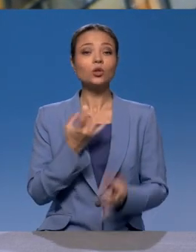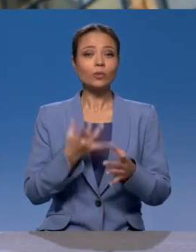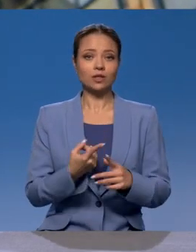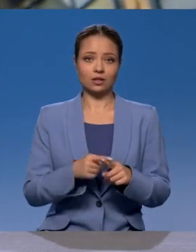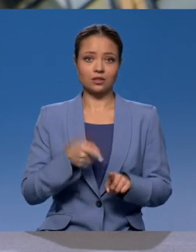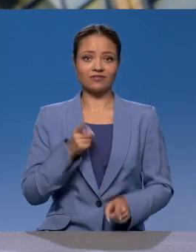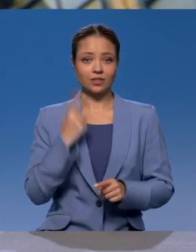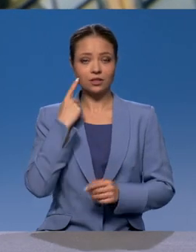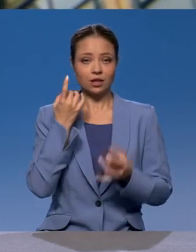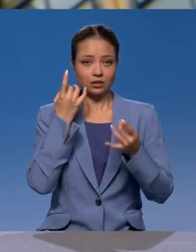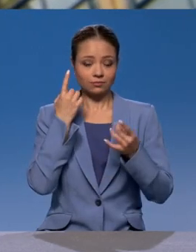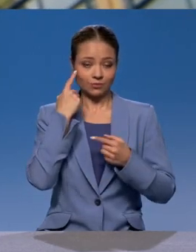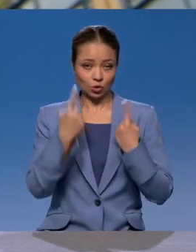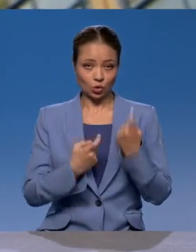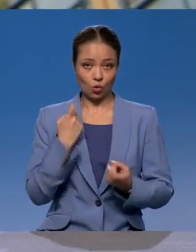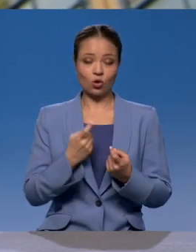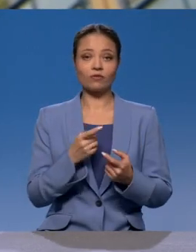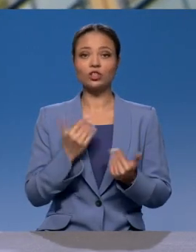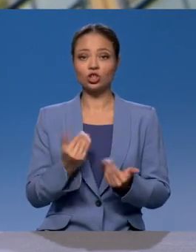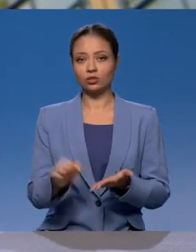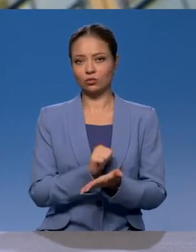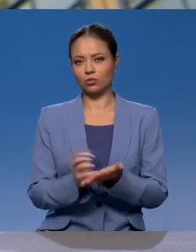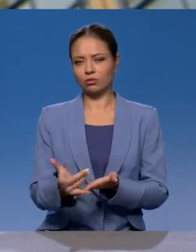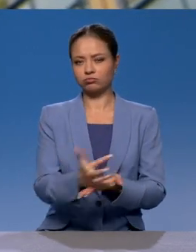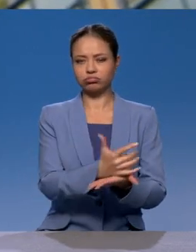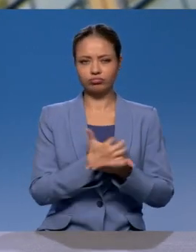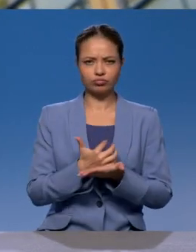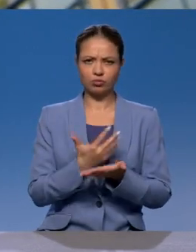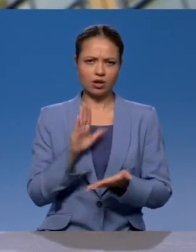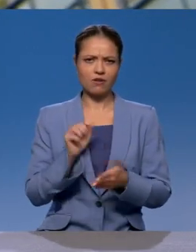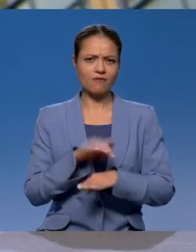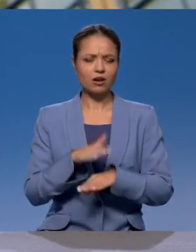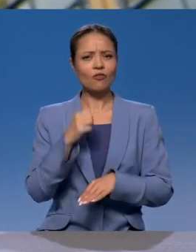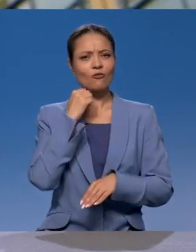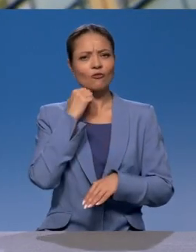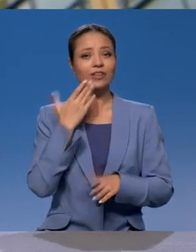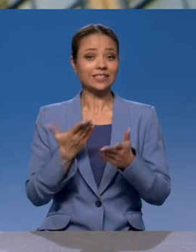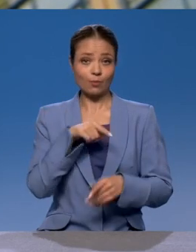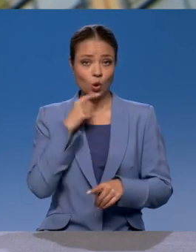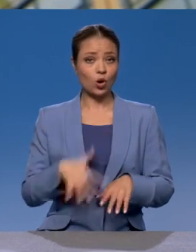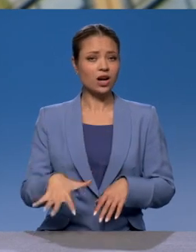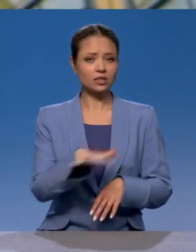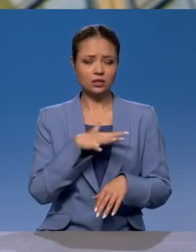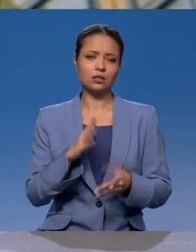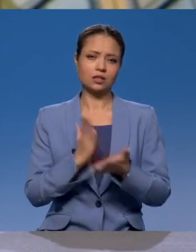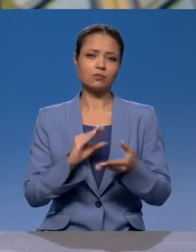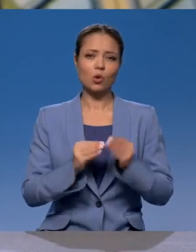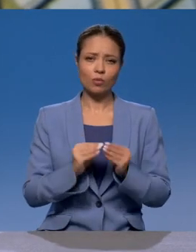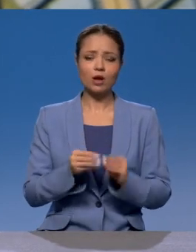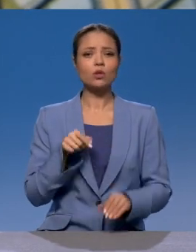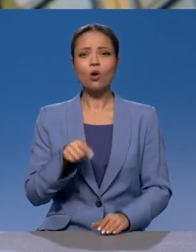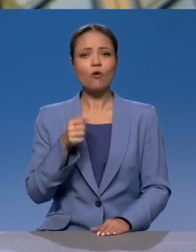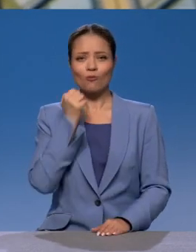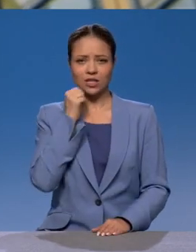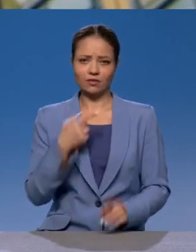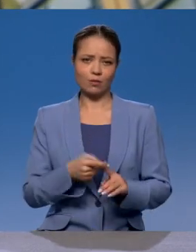Сегодня сбор документации, хотя, в принципе, в Москве он не занимает особых, если по России наверняка есть проблемы, в Москве он не занимает большого времени и